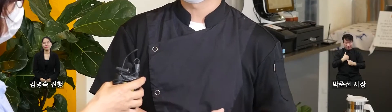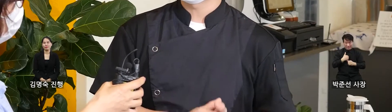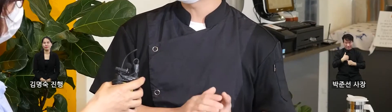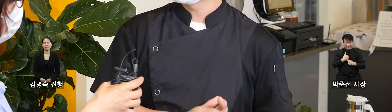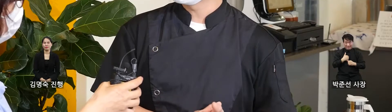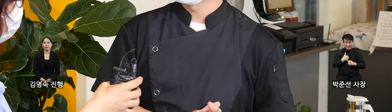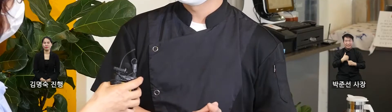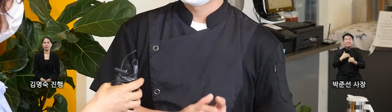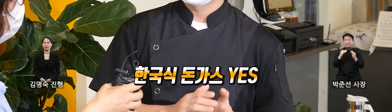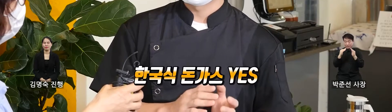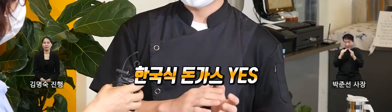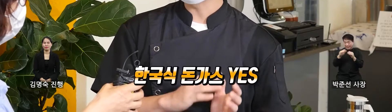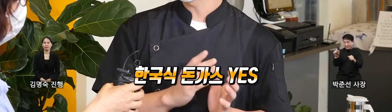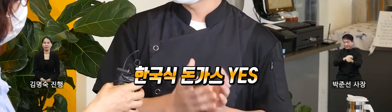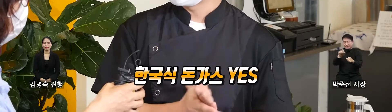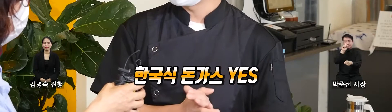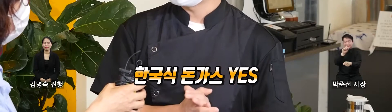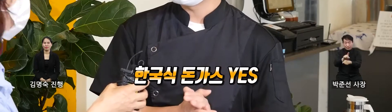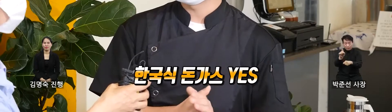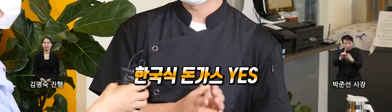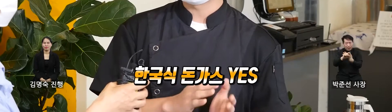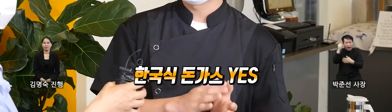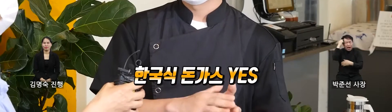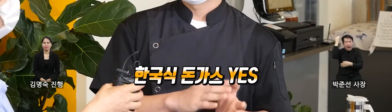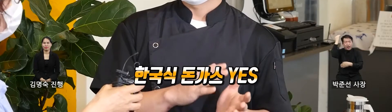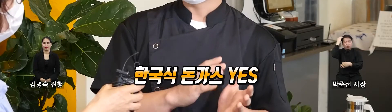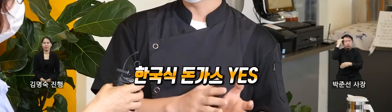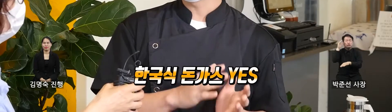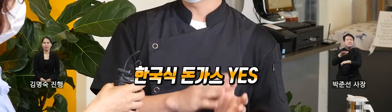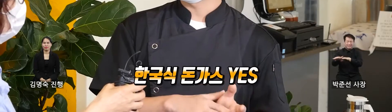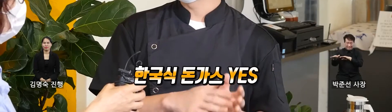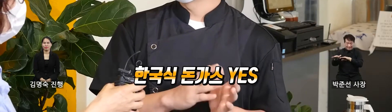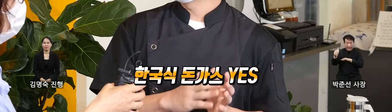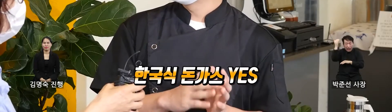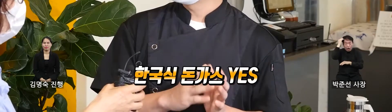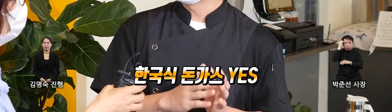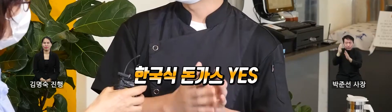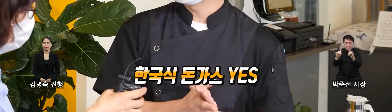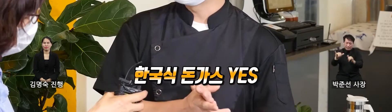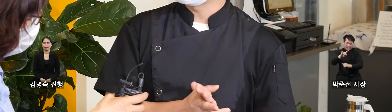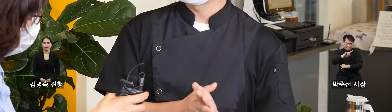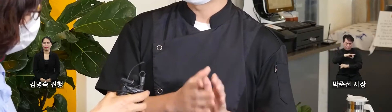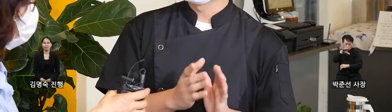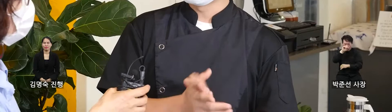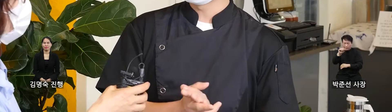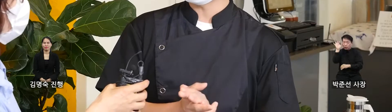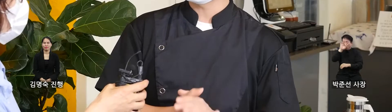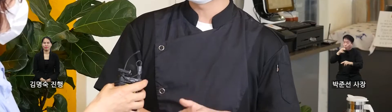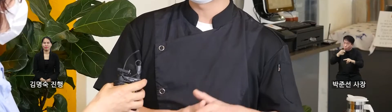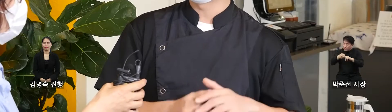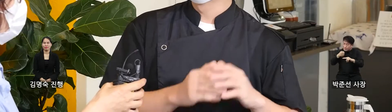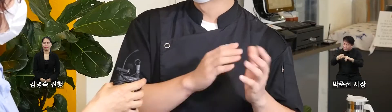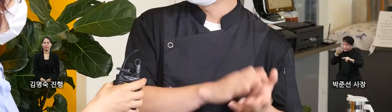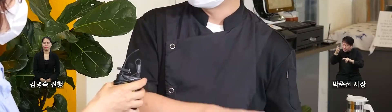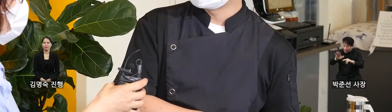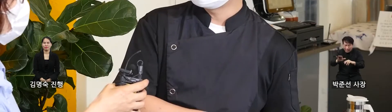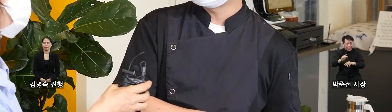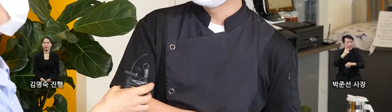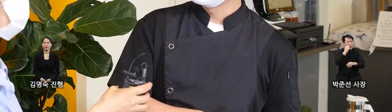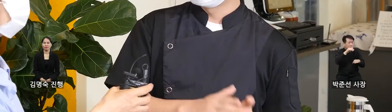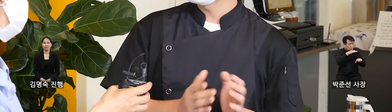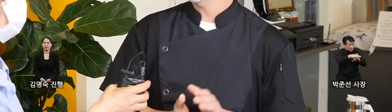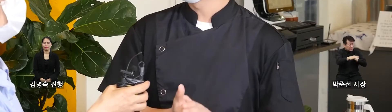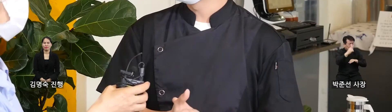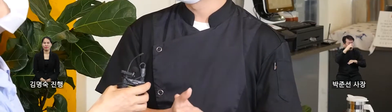돈가스 집만의 특징은 이제 한국식 돈가스. 아, 좀 뭔가 한국인들이 가장 좋아하는 음식이 돈가스인데 정작 이제 일본식